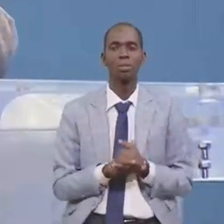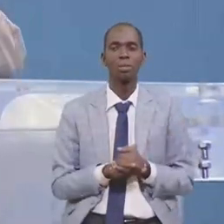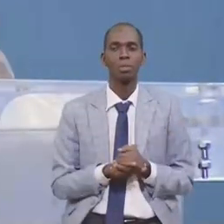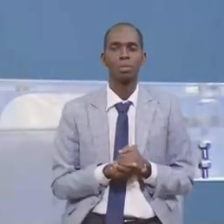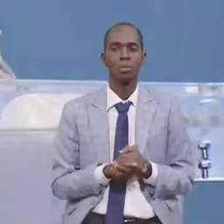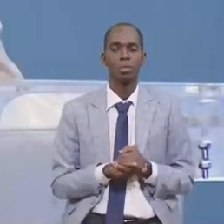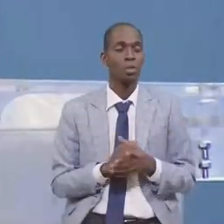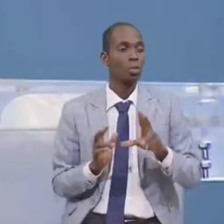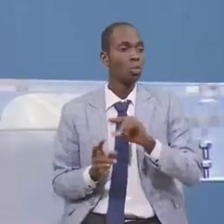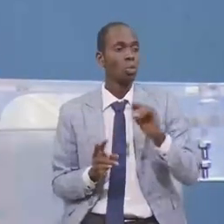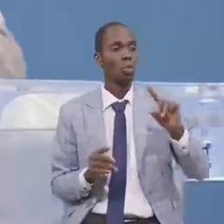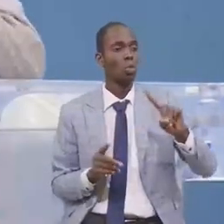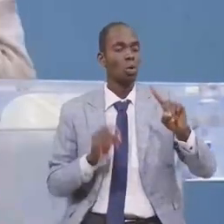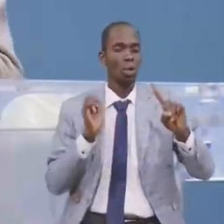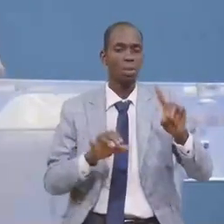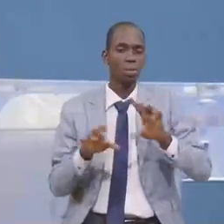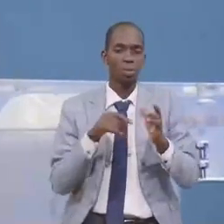Personne ne peut le faire pour vous.